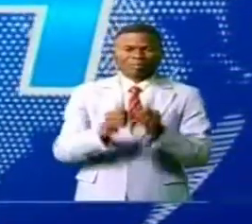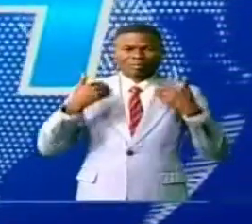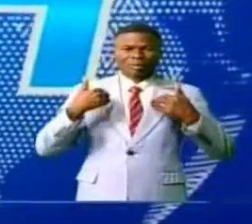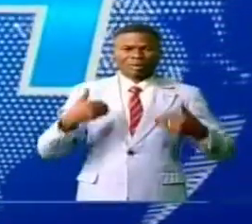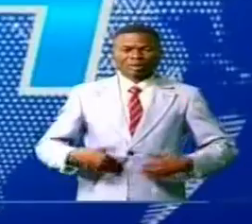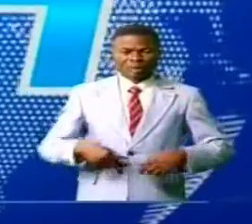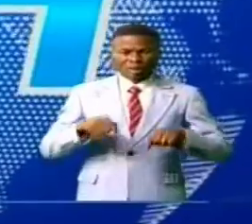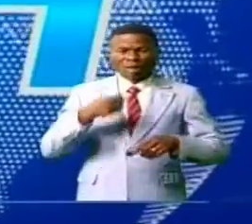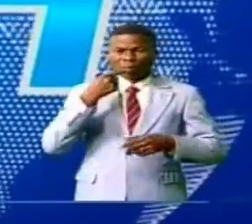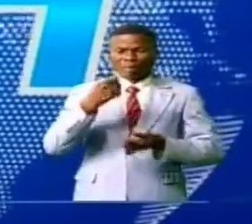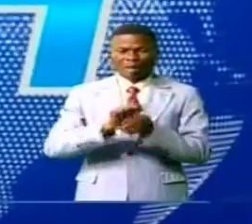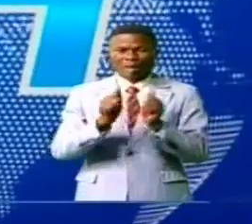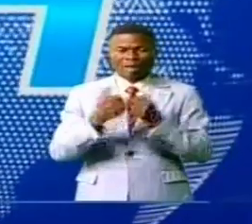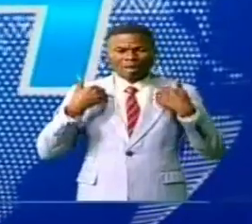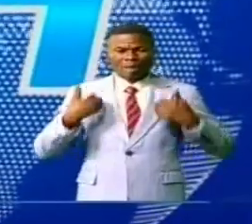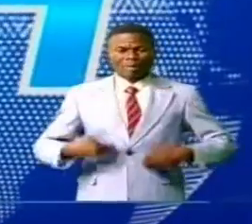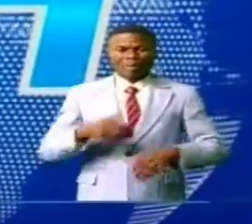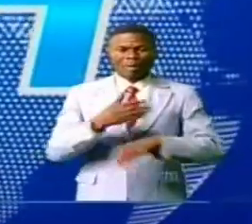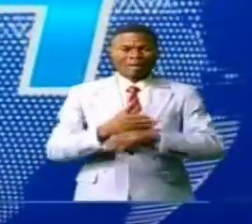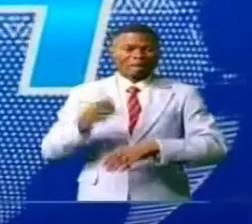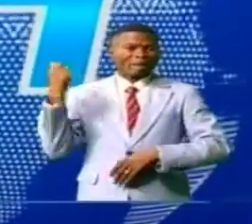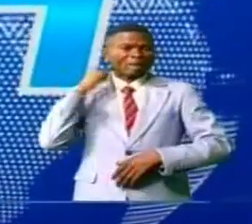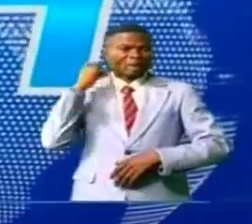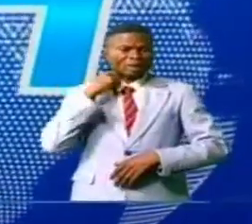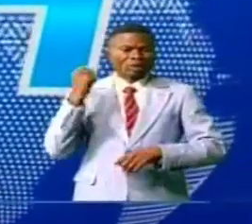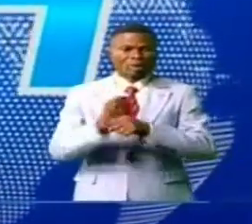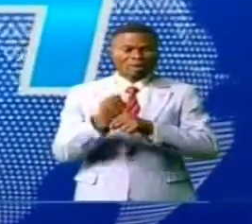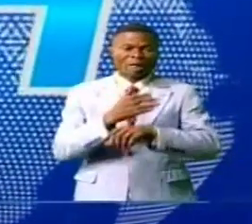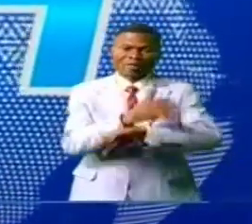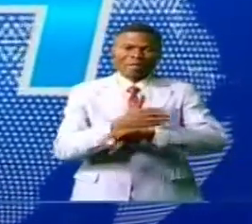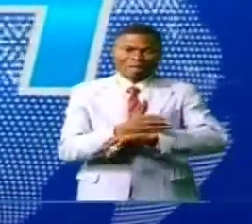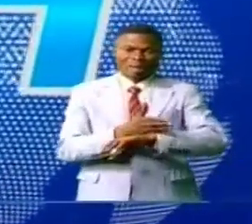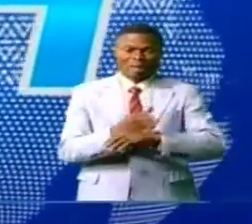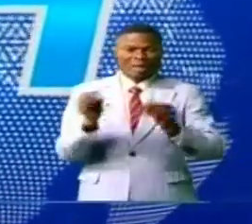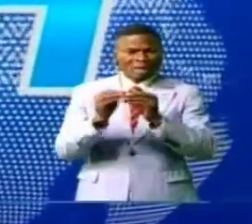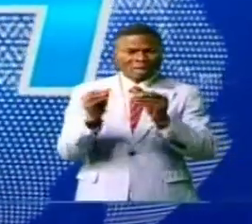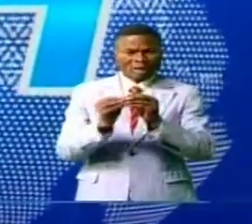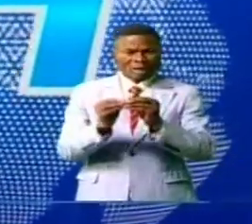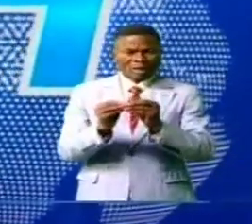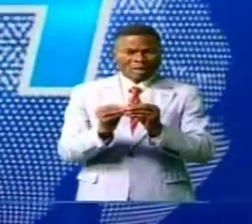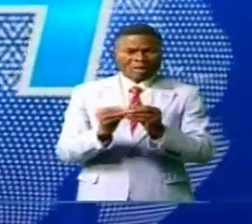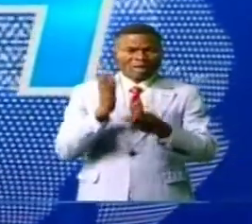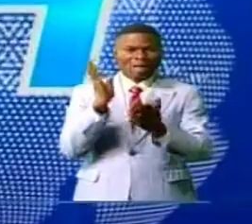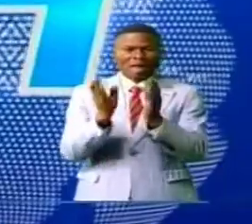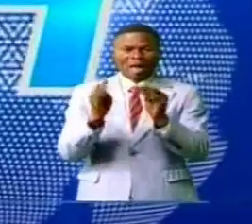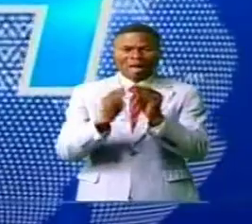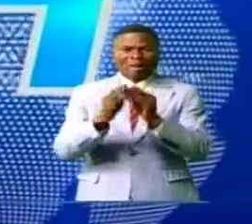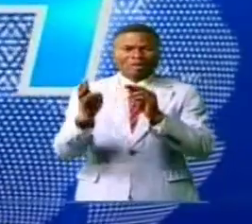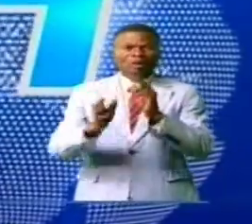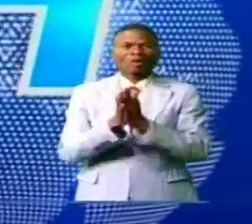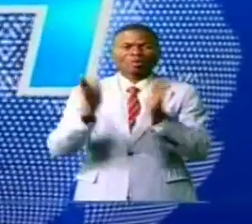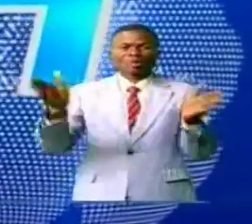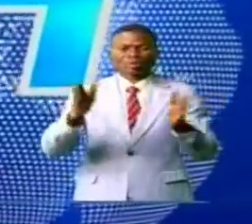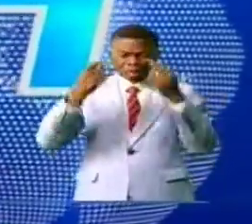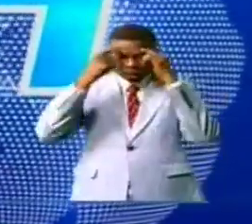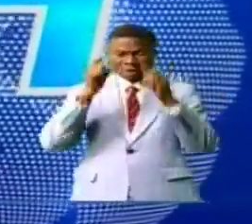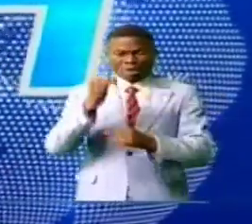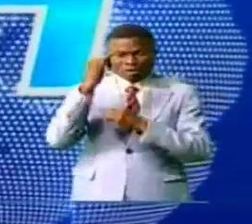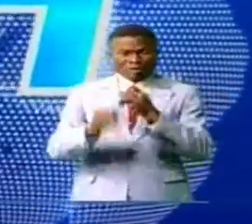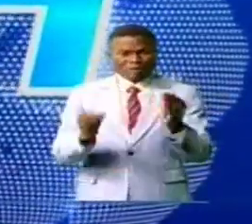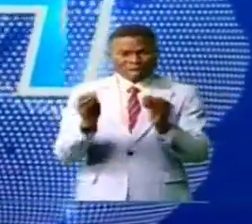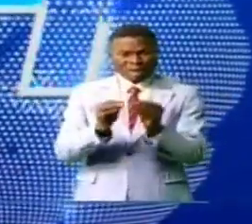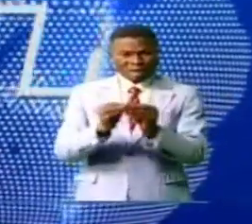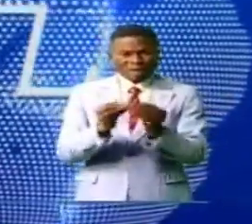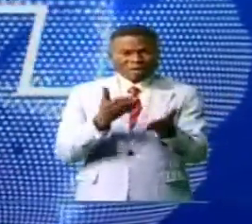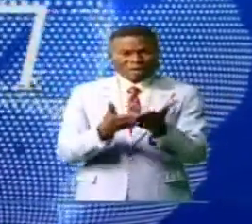on parle de la santé animale. Le médecin vétérinaire était en réunion ou à l'Assemblée générale. Des conclusions de ce qui se